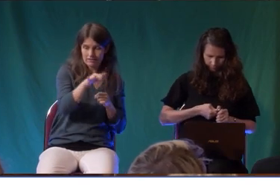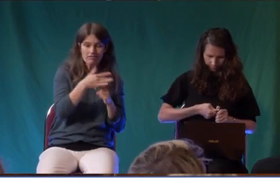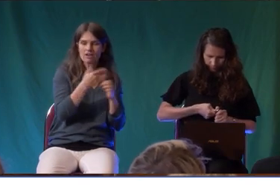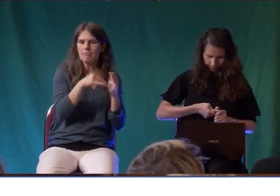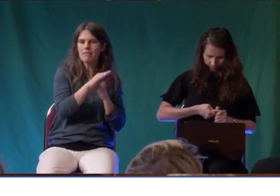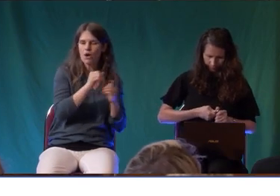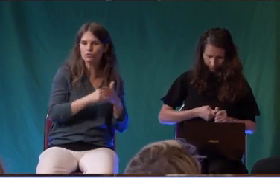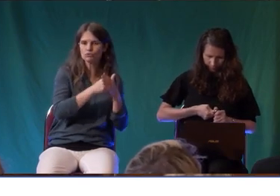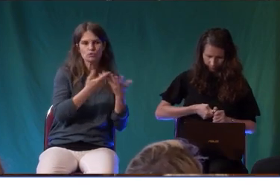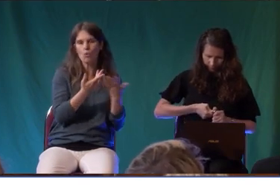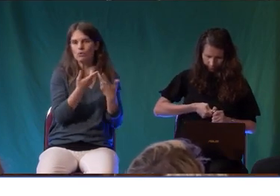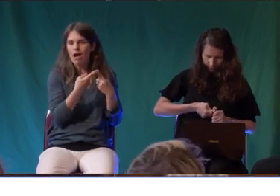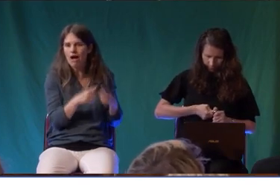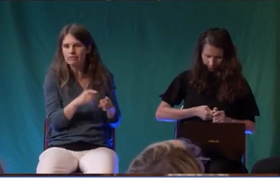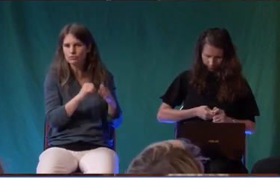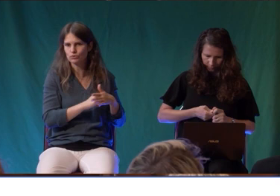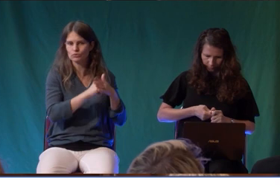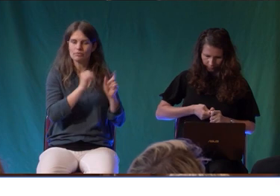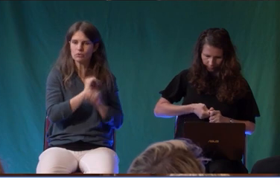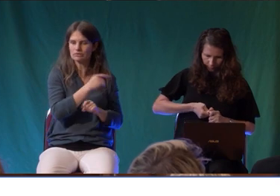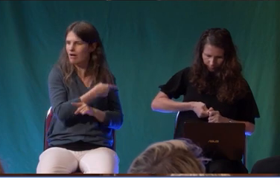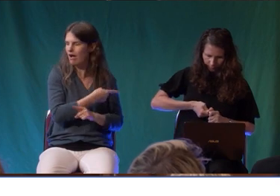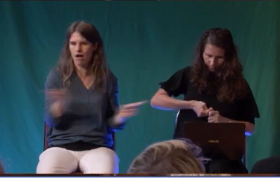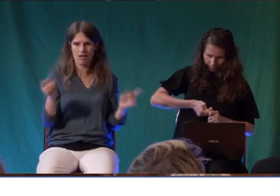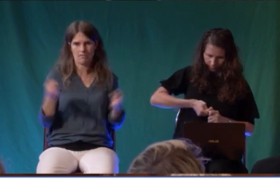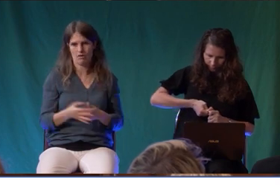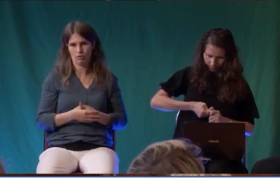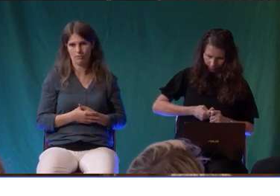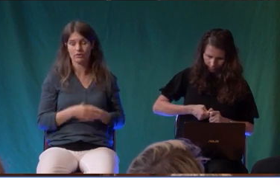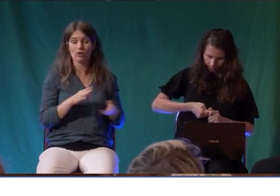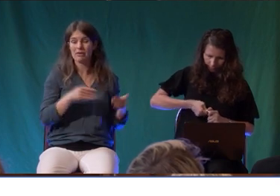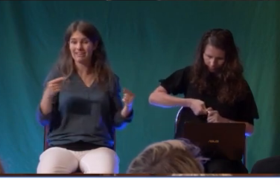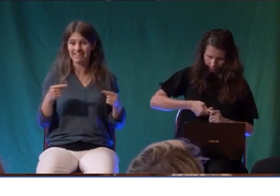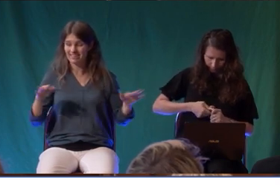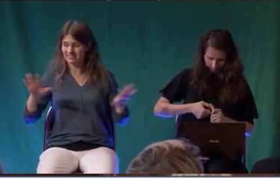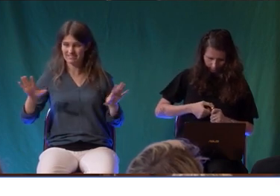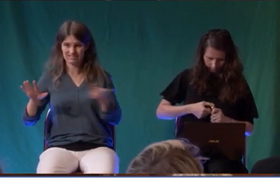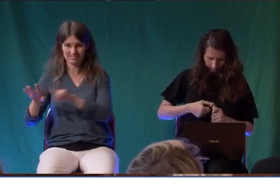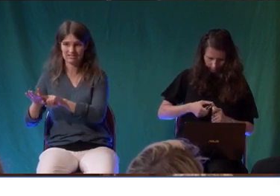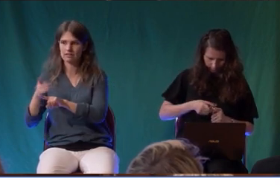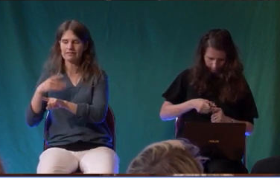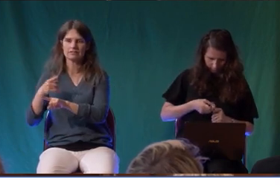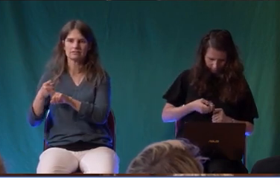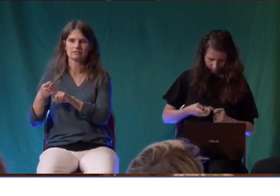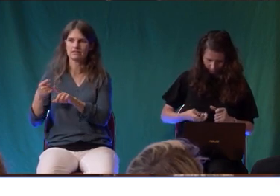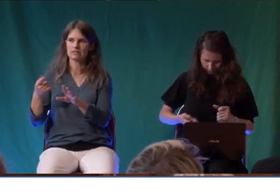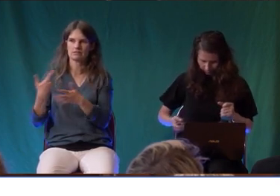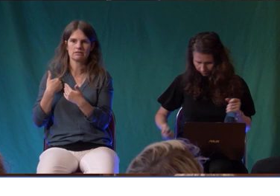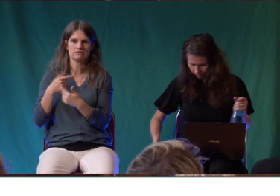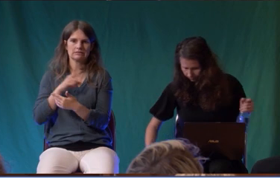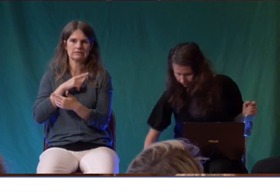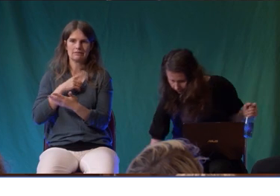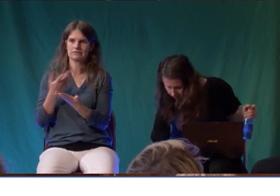der Gegenpol also die andere Seite zu der Entlastung ist eben die Verselbstständigung dass man wirklich unabhängig von Hilfe wird